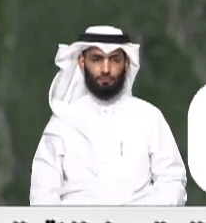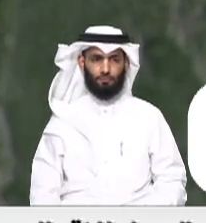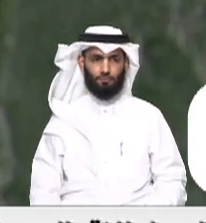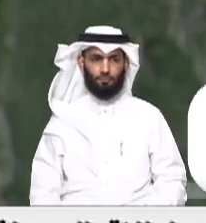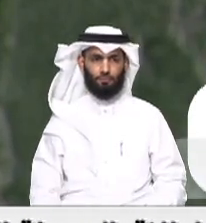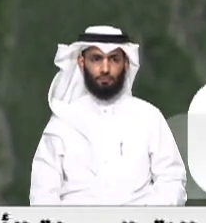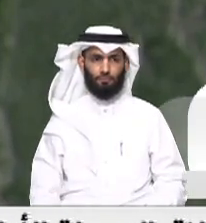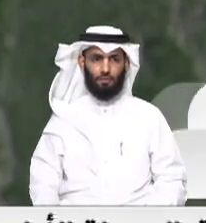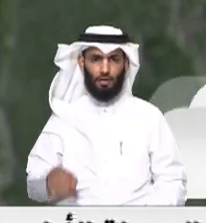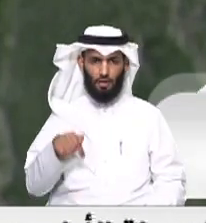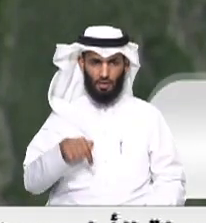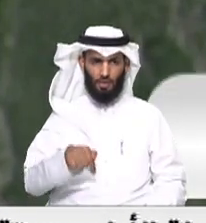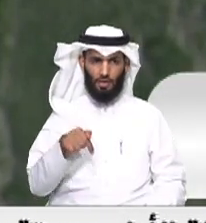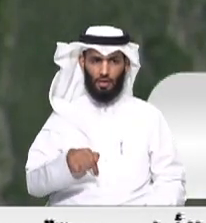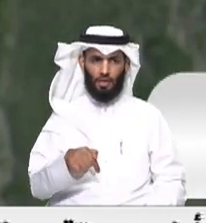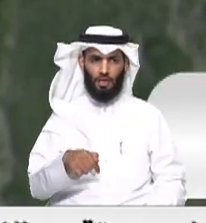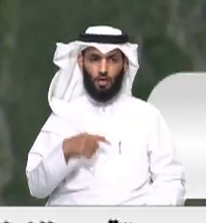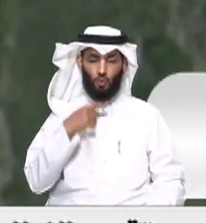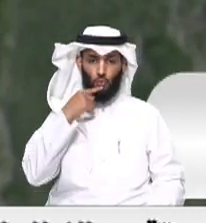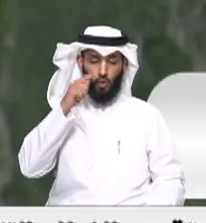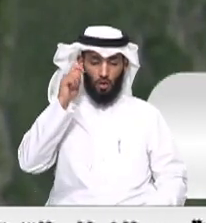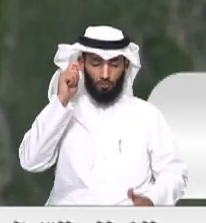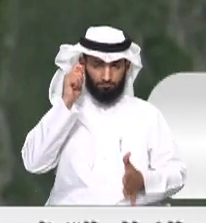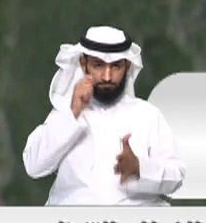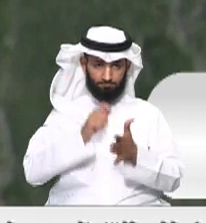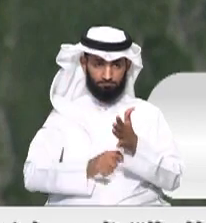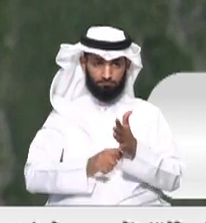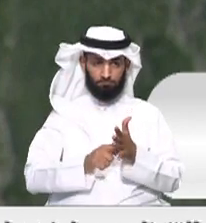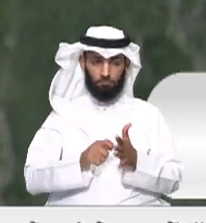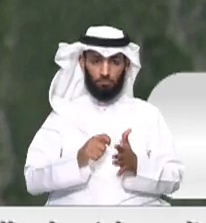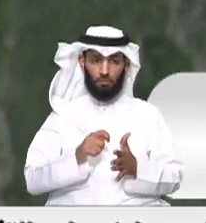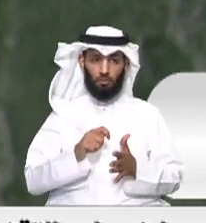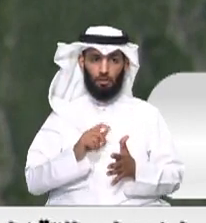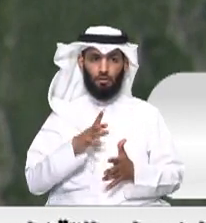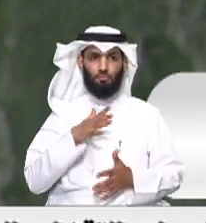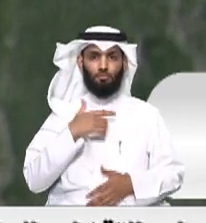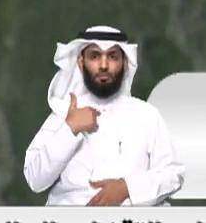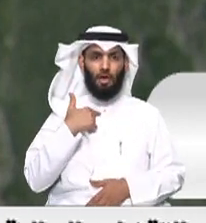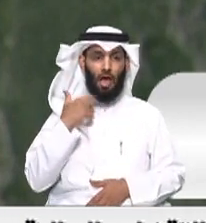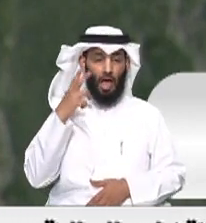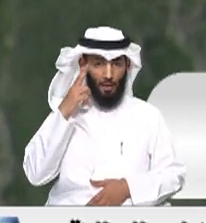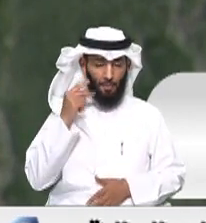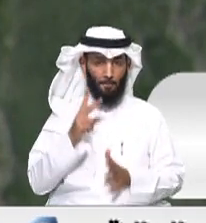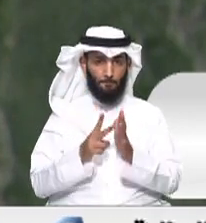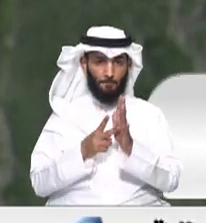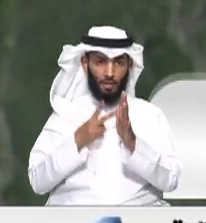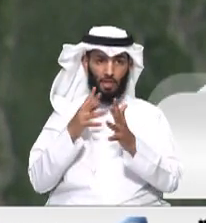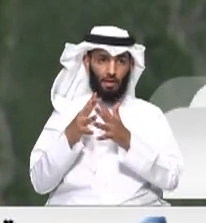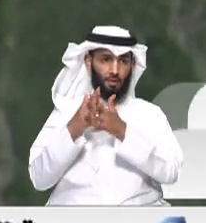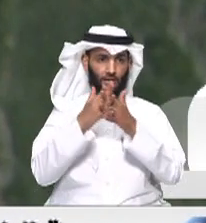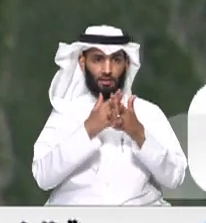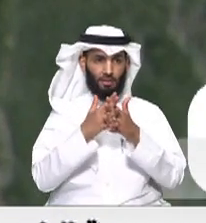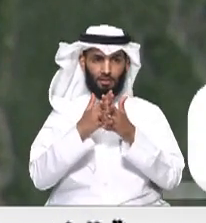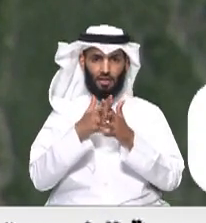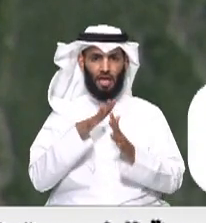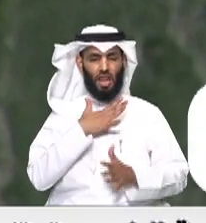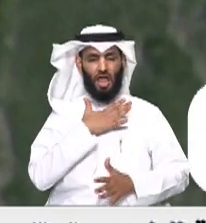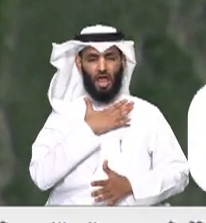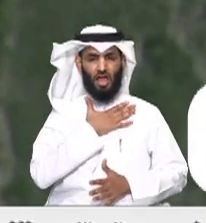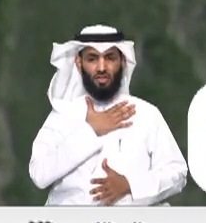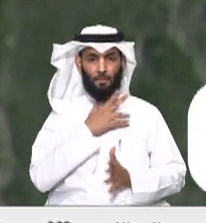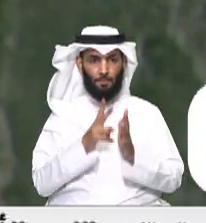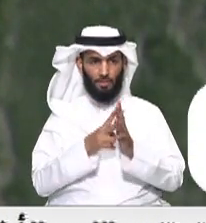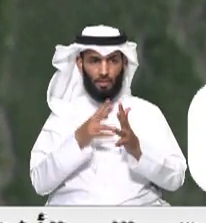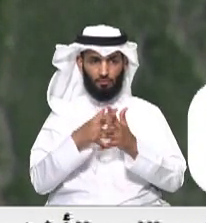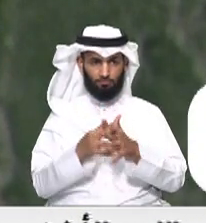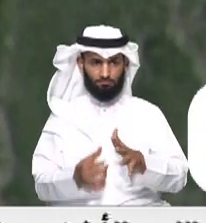هذا الصيف واجهت قراراً بشأن ما إذا كنت سأسعى لولاية ثانية كرئيس. لقد كان قراراً صعباً، لقد كان